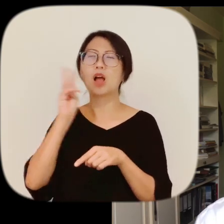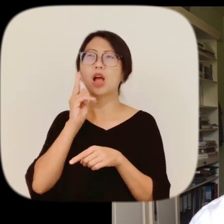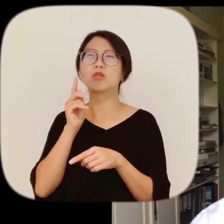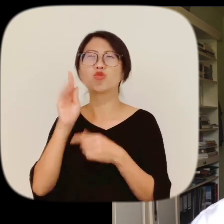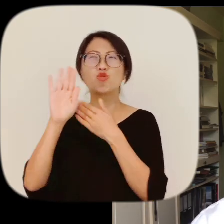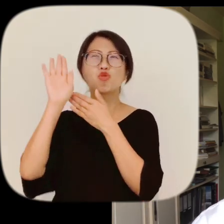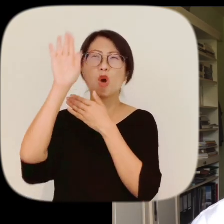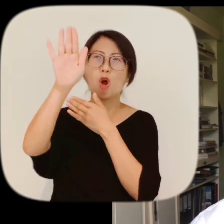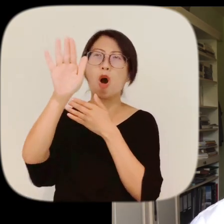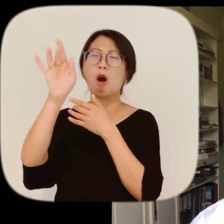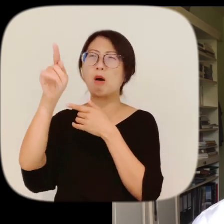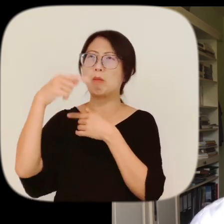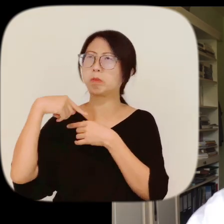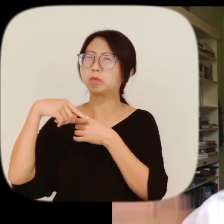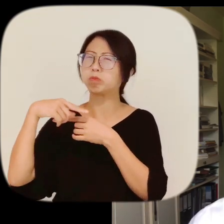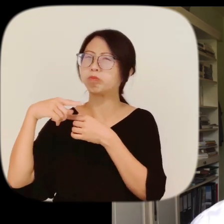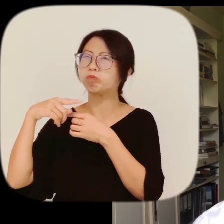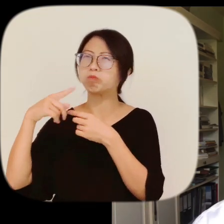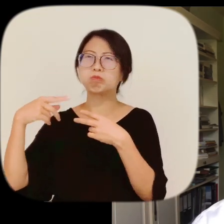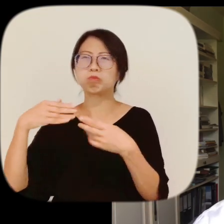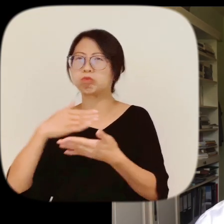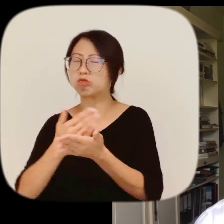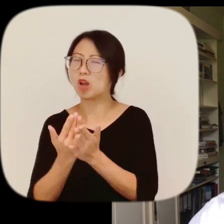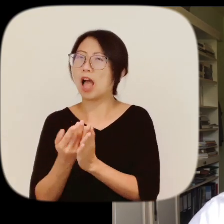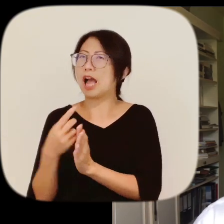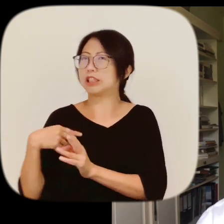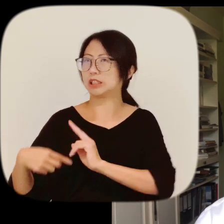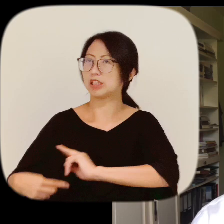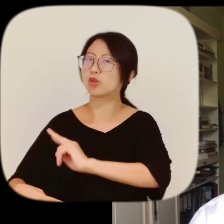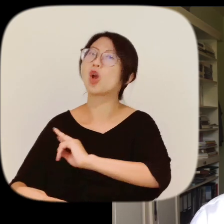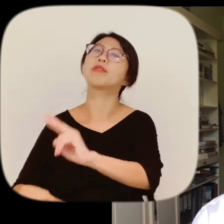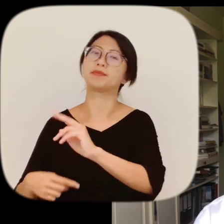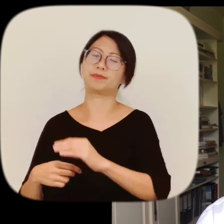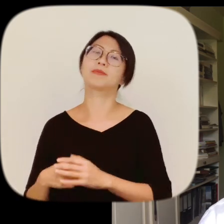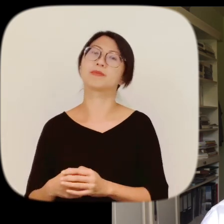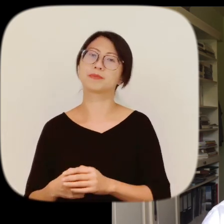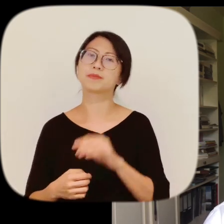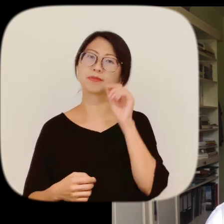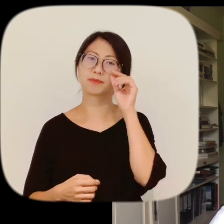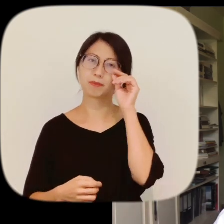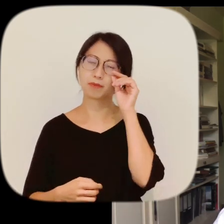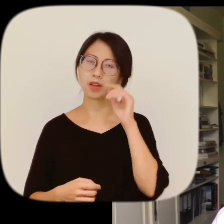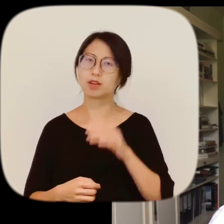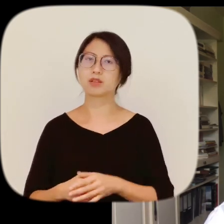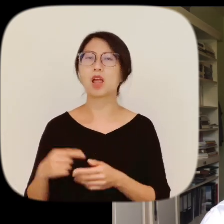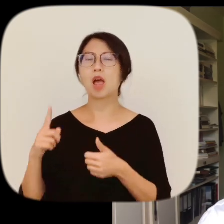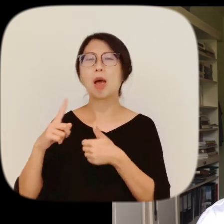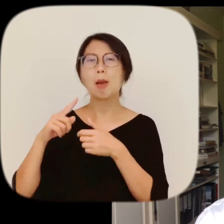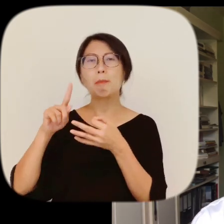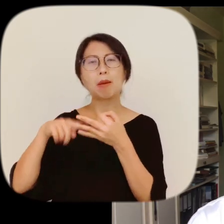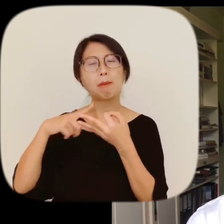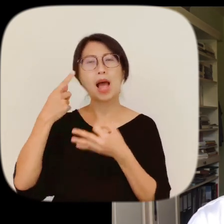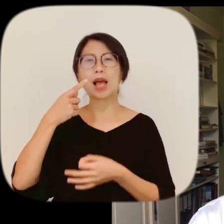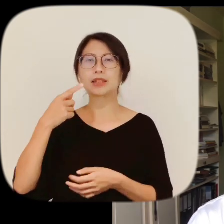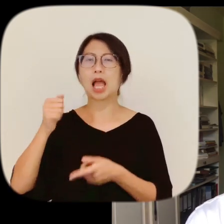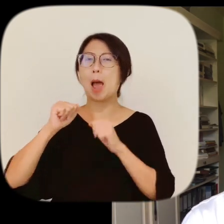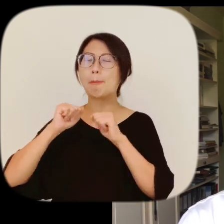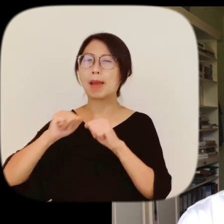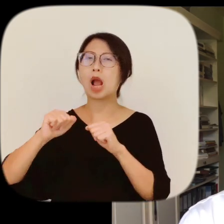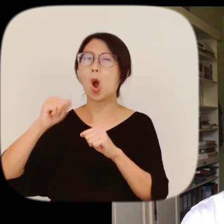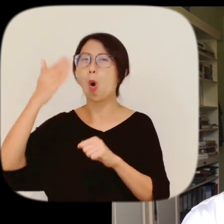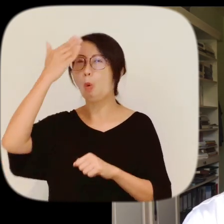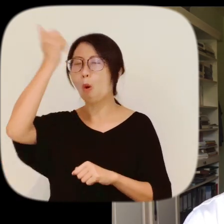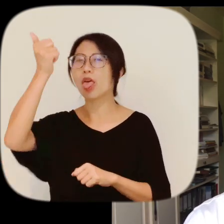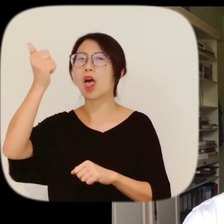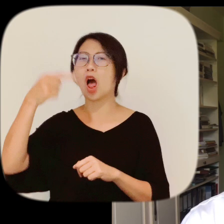的对面说三百万没有人会讲的他们自己都知道是讲大话的嘛所以我们如果要我们的